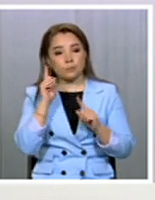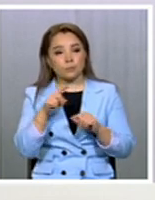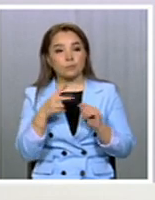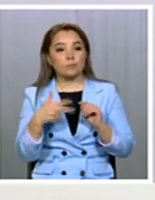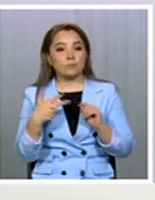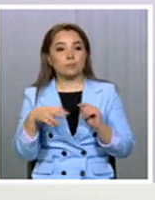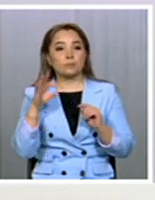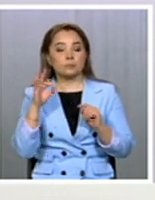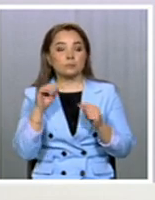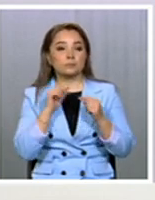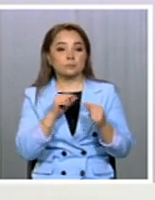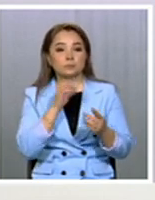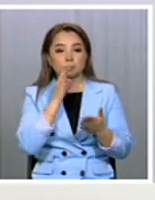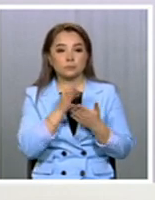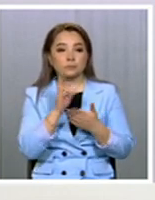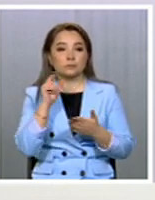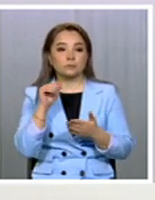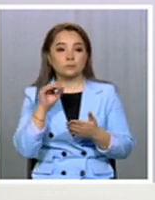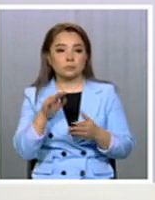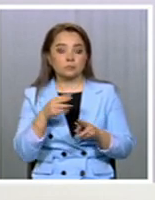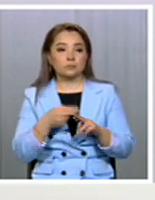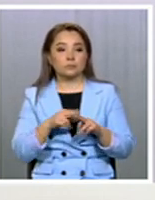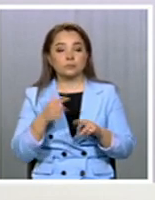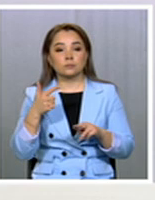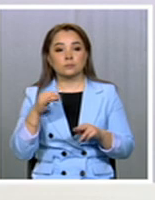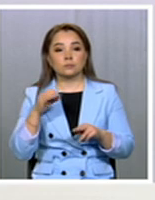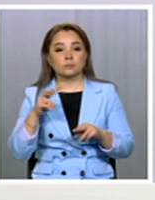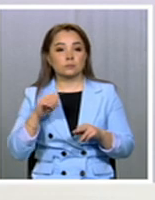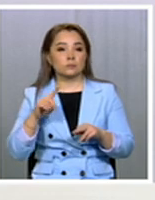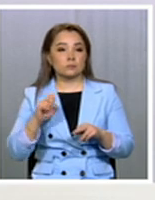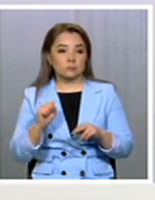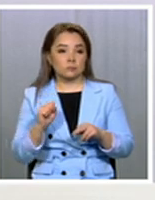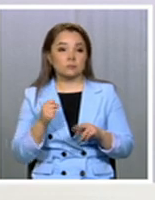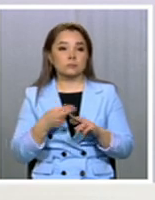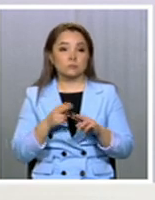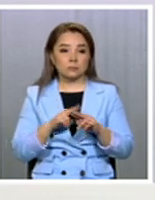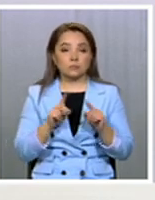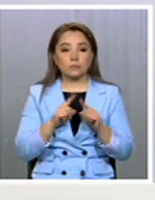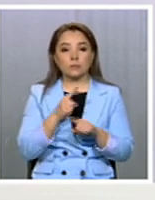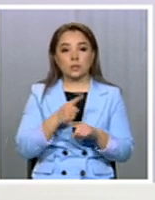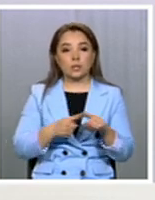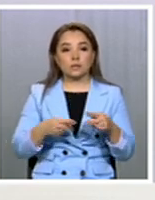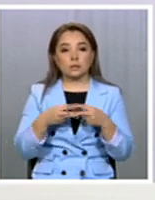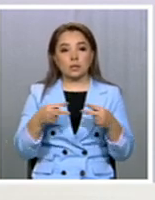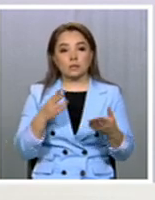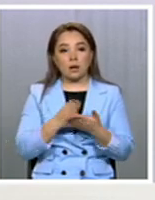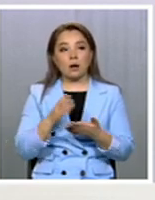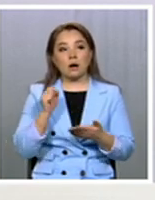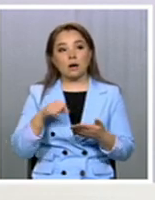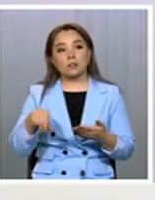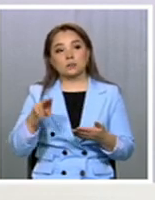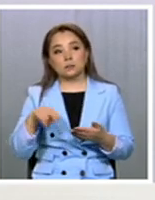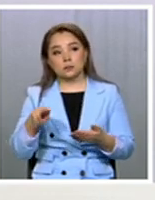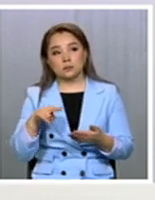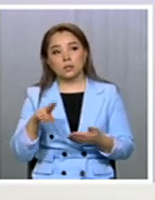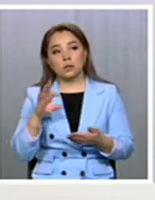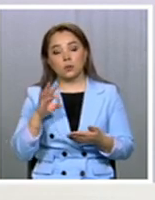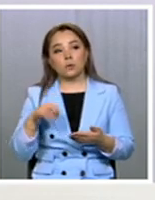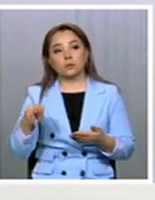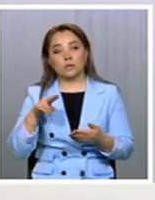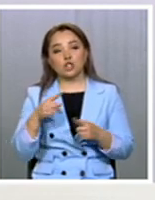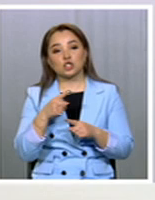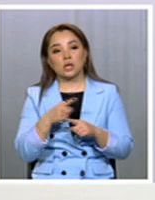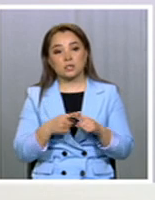градусқа қарсы жатқан катет гипотенузаның жартысына тең болады. Олай болса, бізде АД ОД-ның